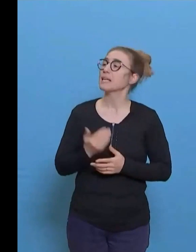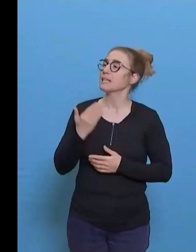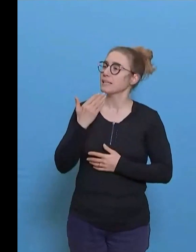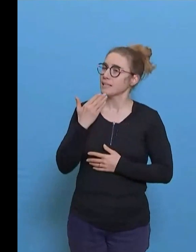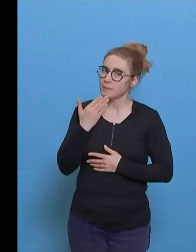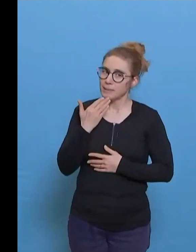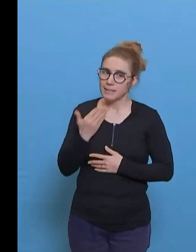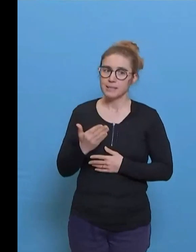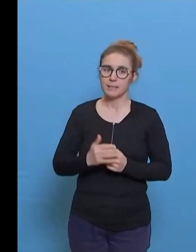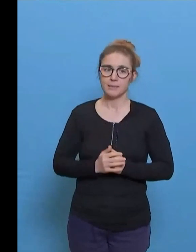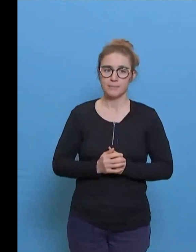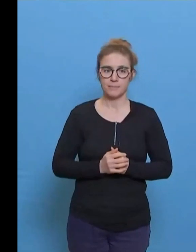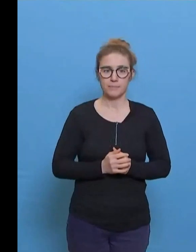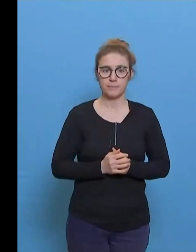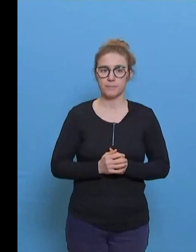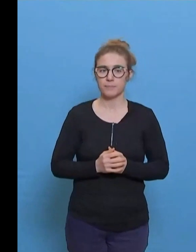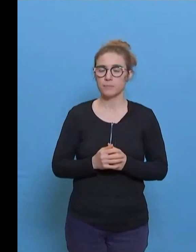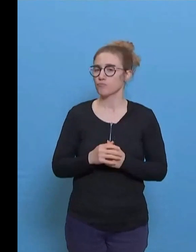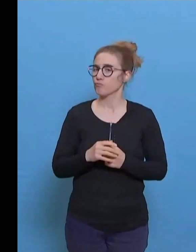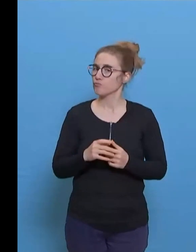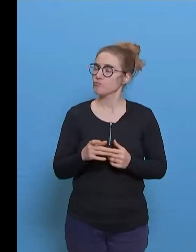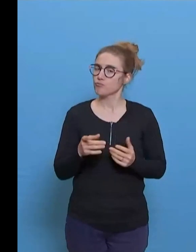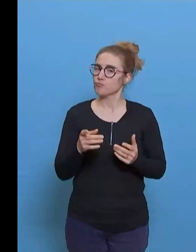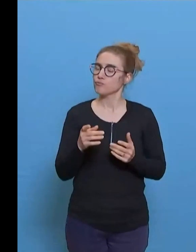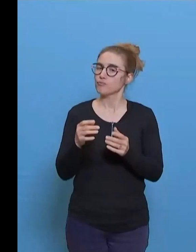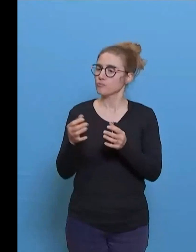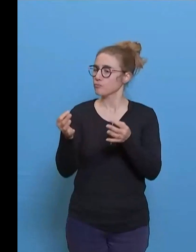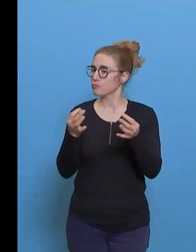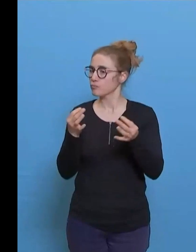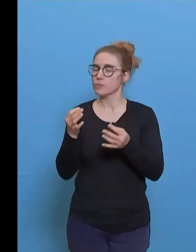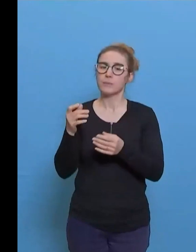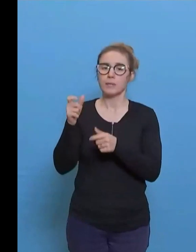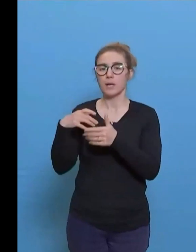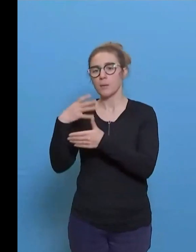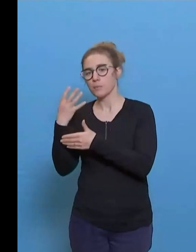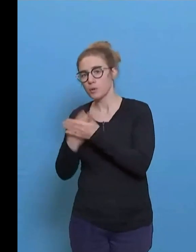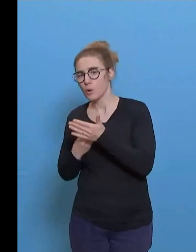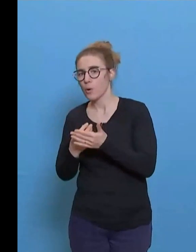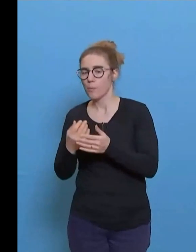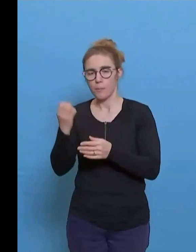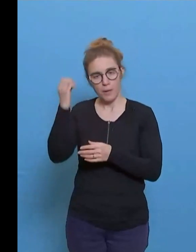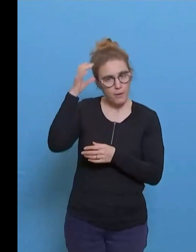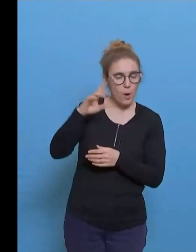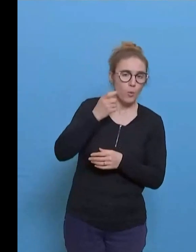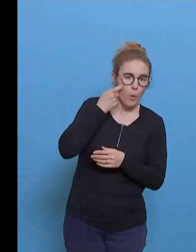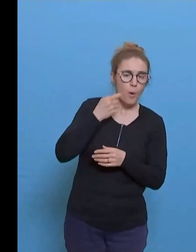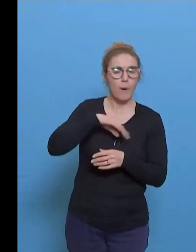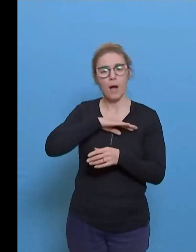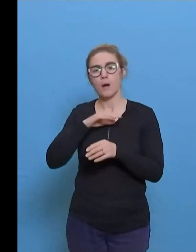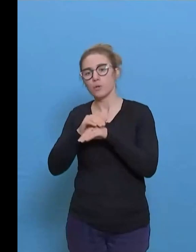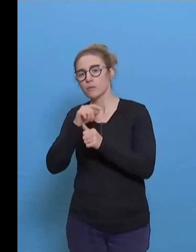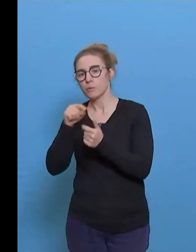Merci. J'ai bien pris note des excuses et des absents annoncés.